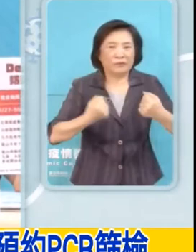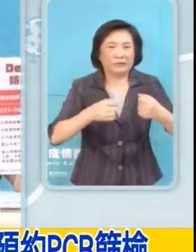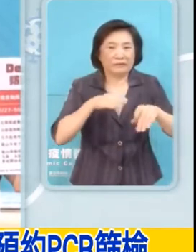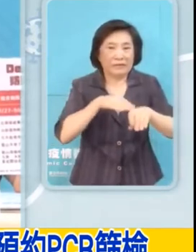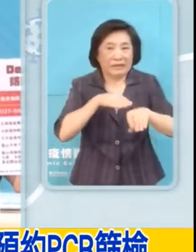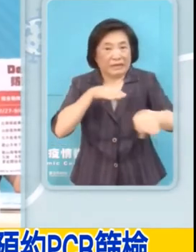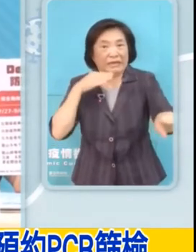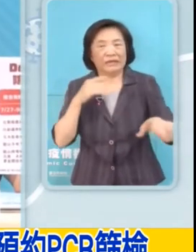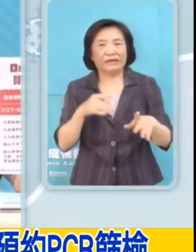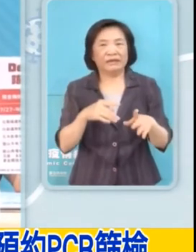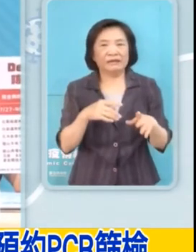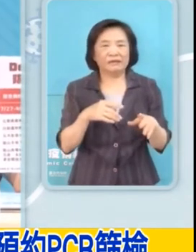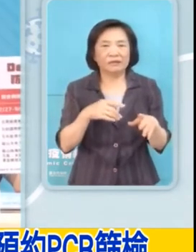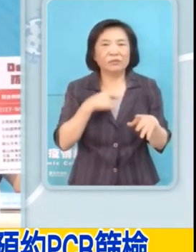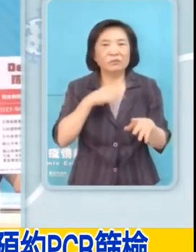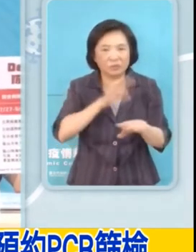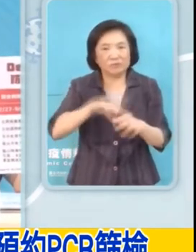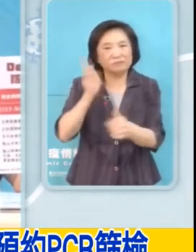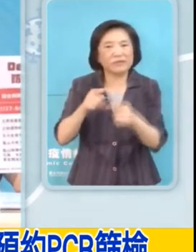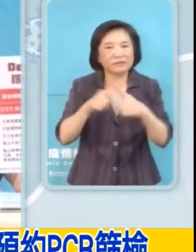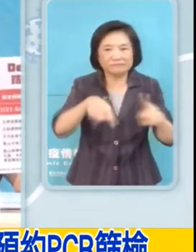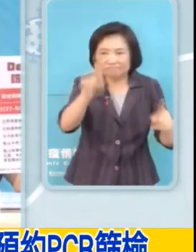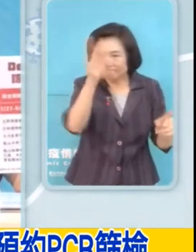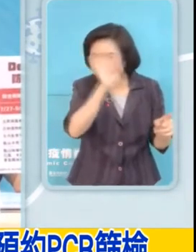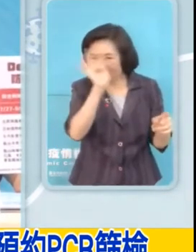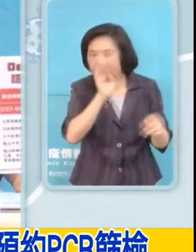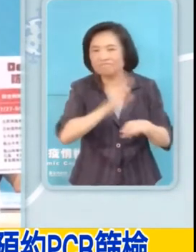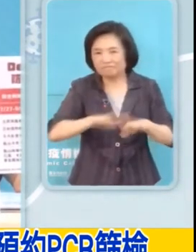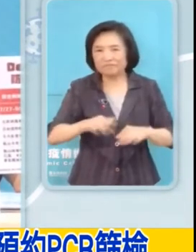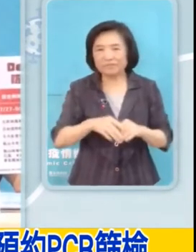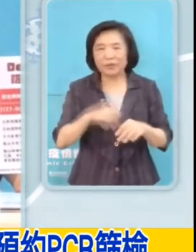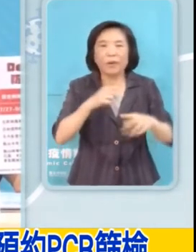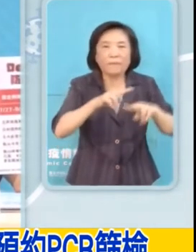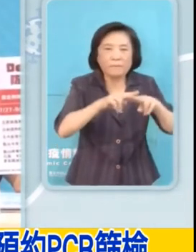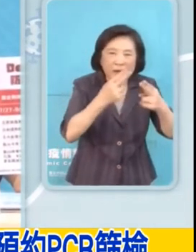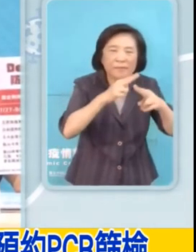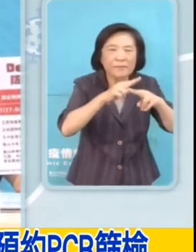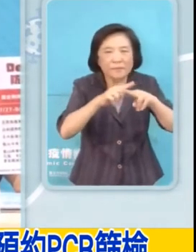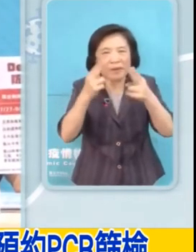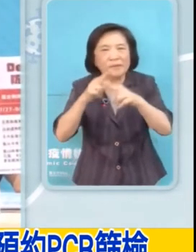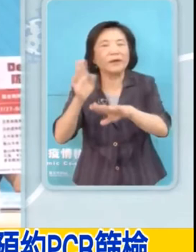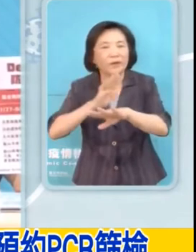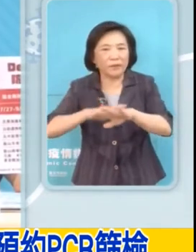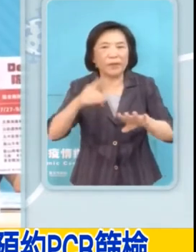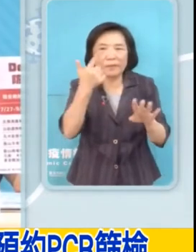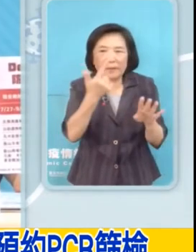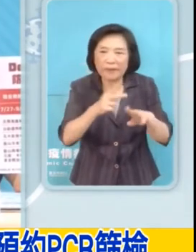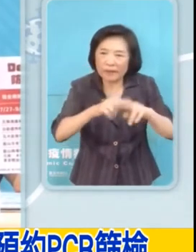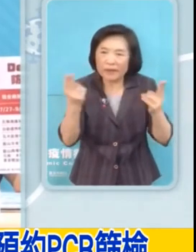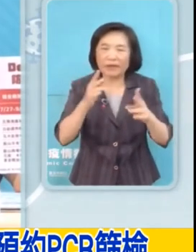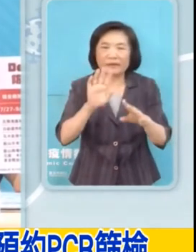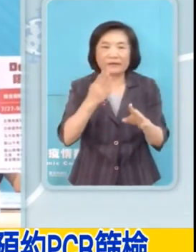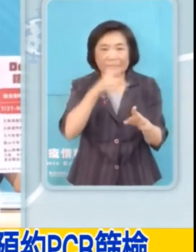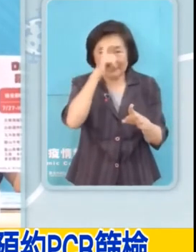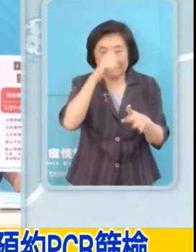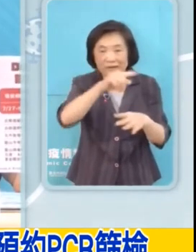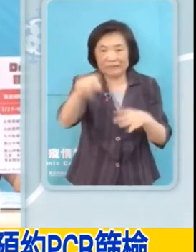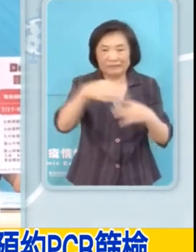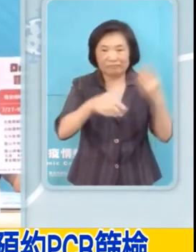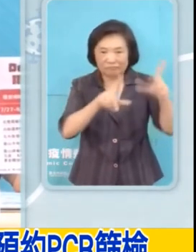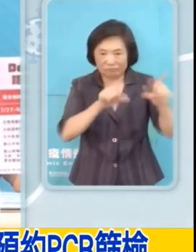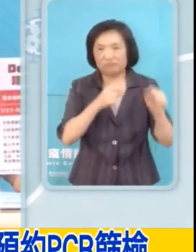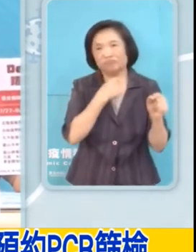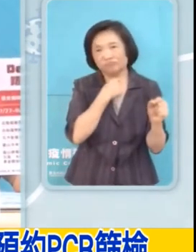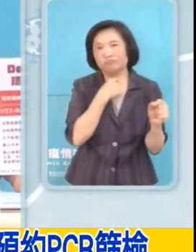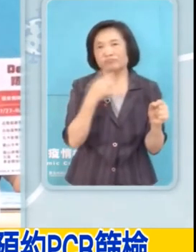们还是会去查核的，就说我们会逐步解封没有错，但是还希望大家尽量遵守规则，